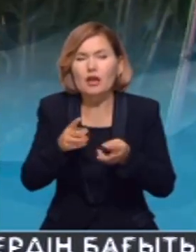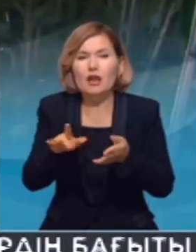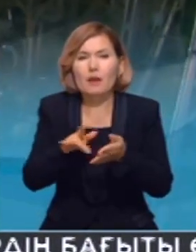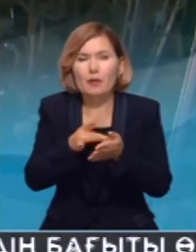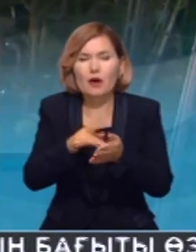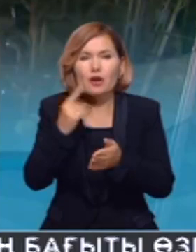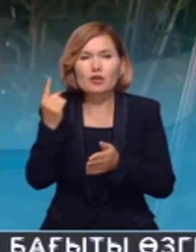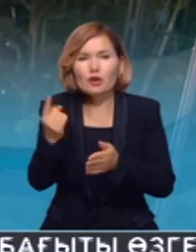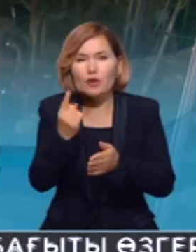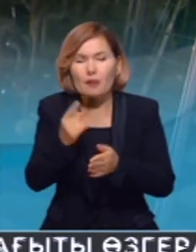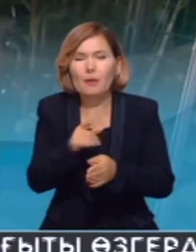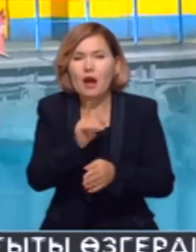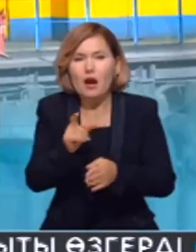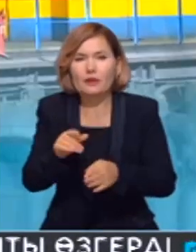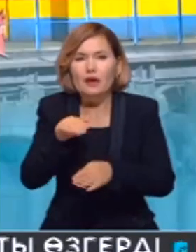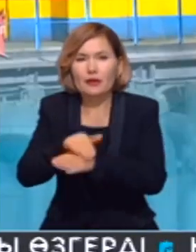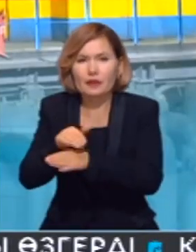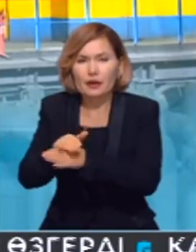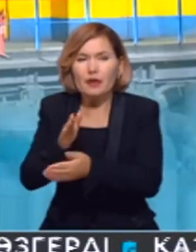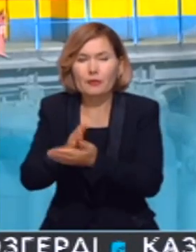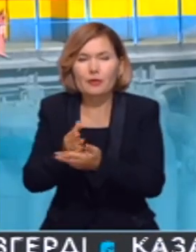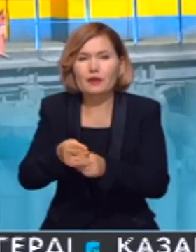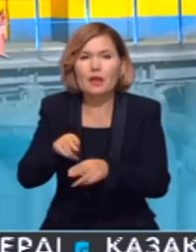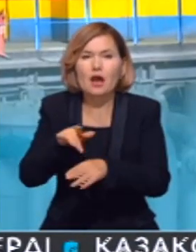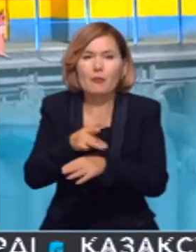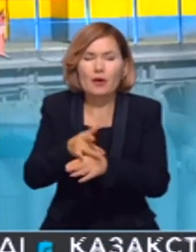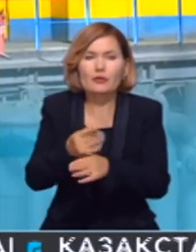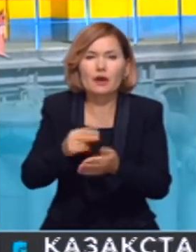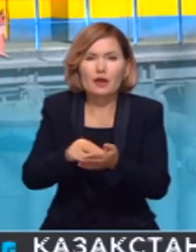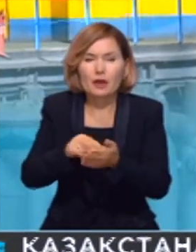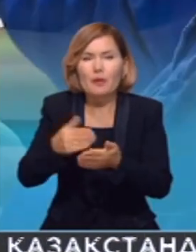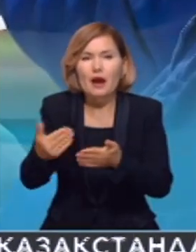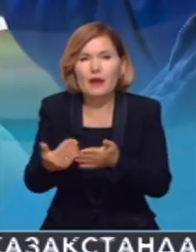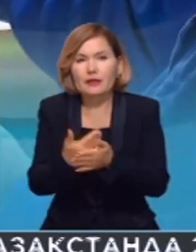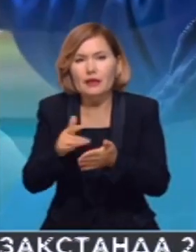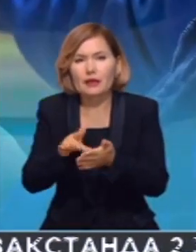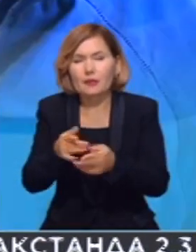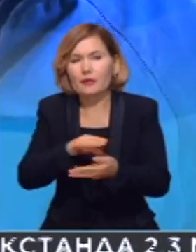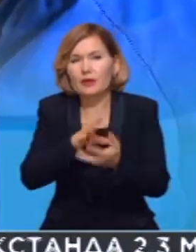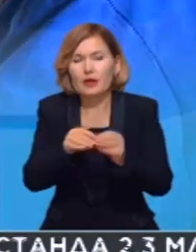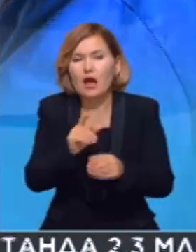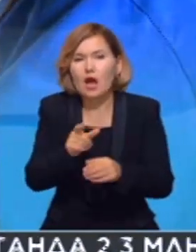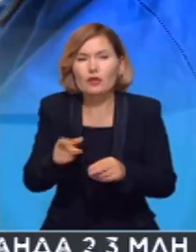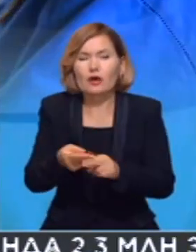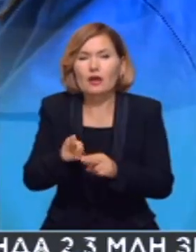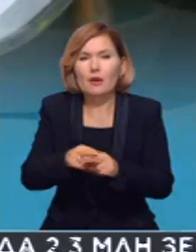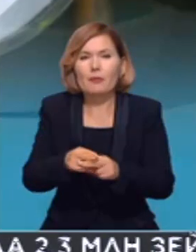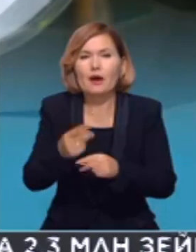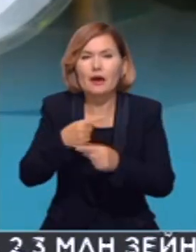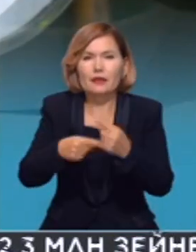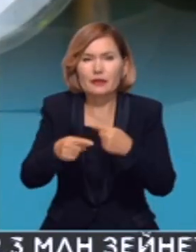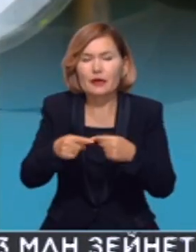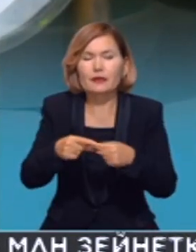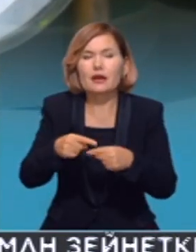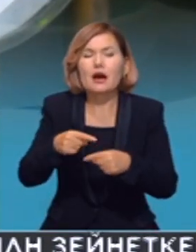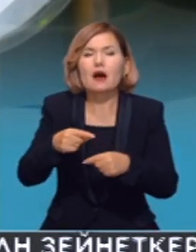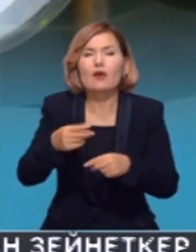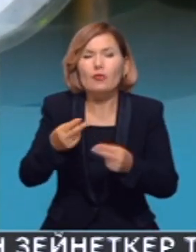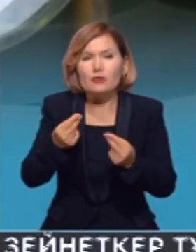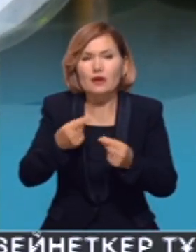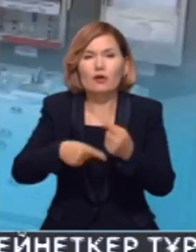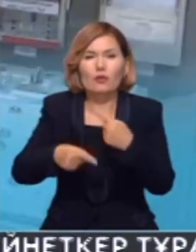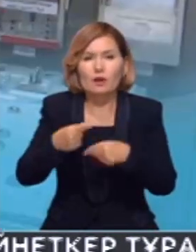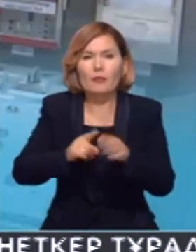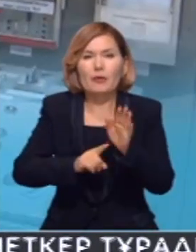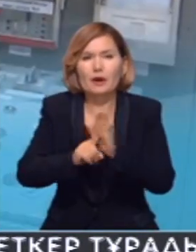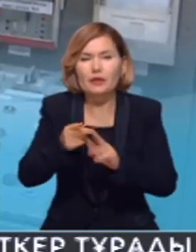құрылғысы жоқ. Тұтынушыларды анықтап, коммуналдық қызметтің құнын қайта есептеді. Тұрғындар ақшасын келесі жылыту маусымында қайтарып